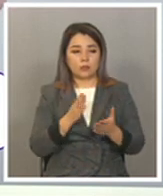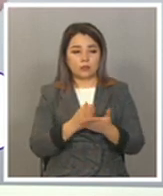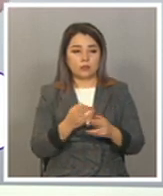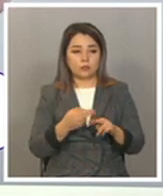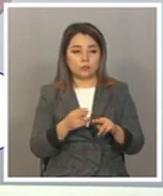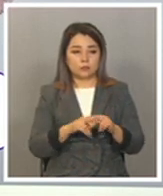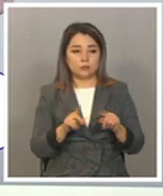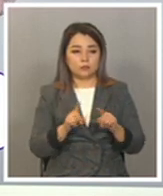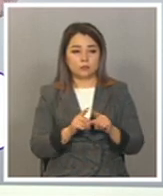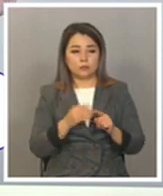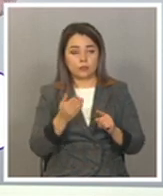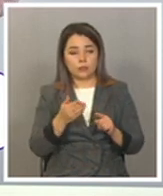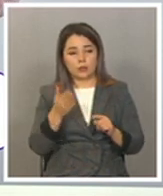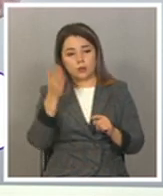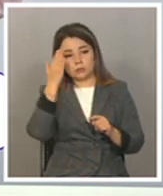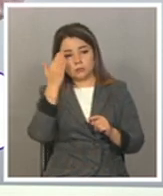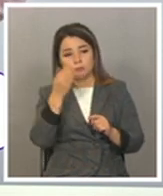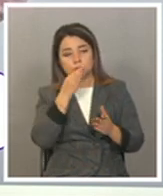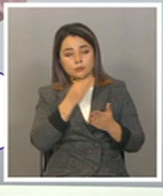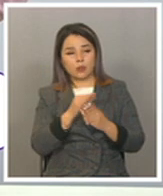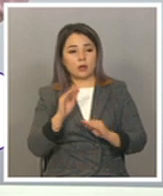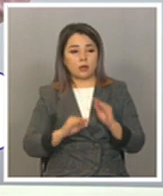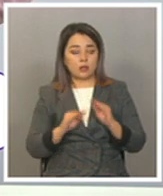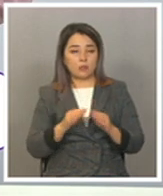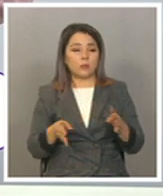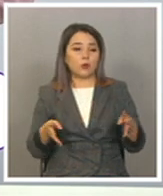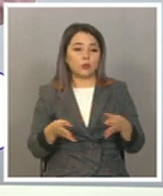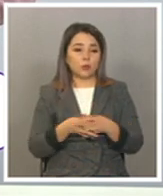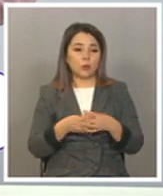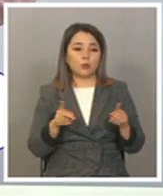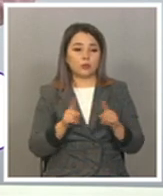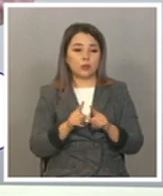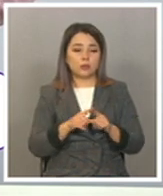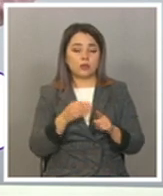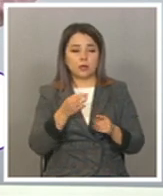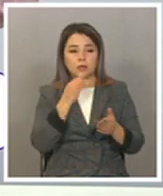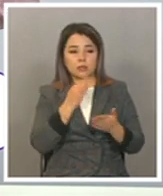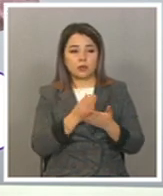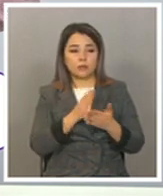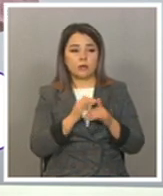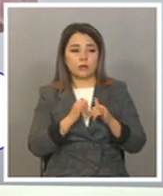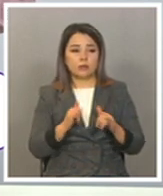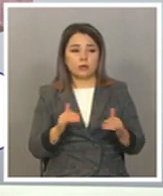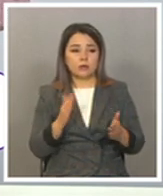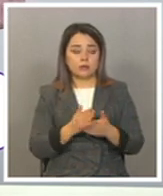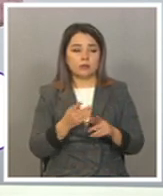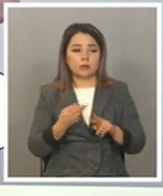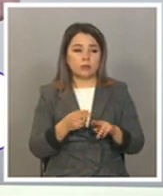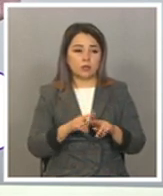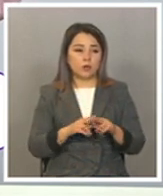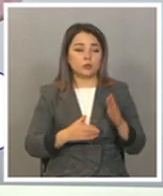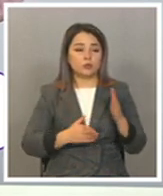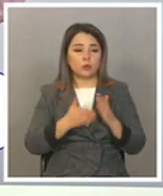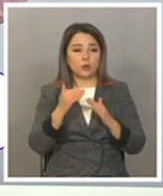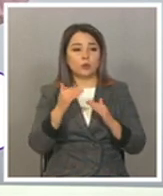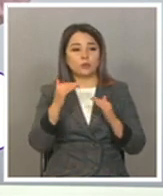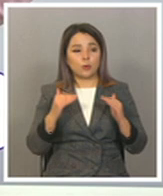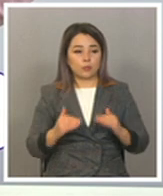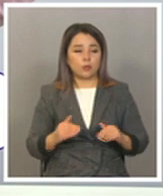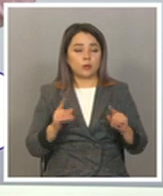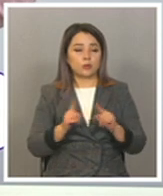Бұл қасиеттер осы элементтің тотықсыздандырғыштық қасиетін арттырады. Яғни, жоғарыдан төмен қарай топ